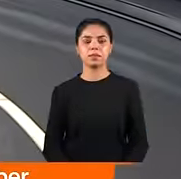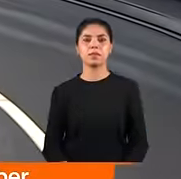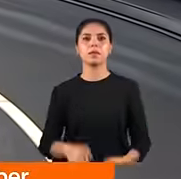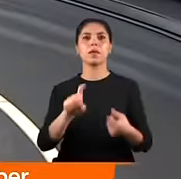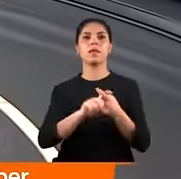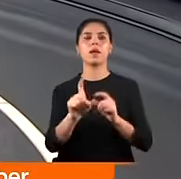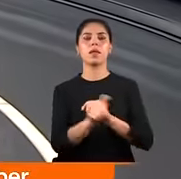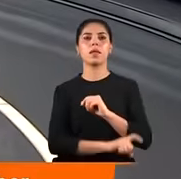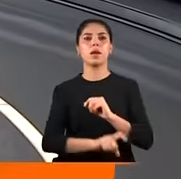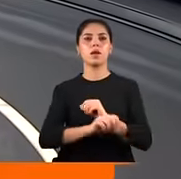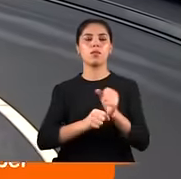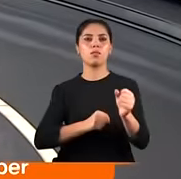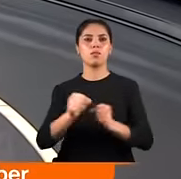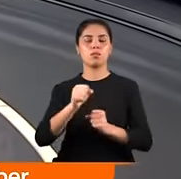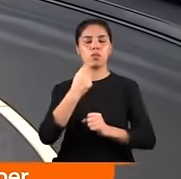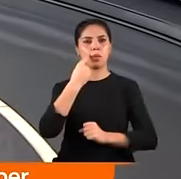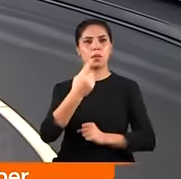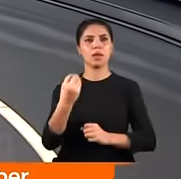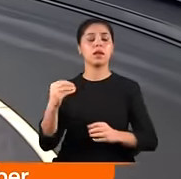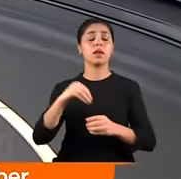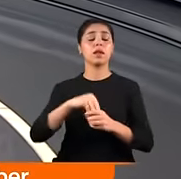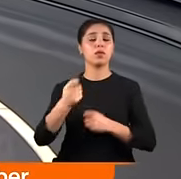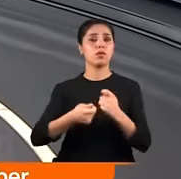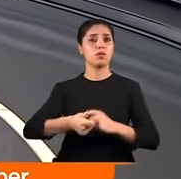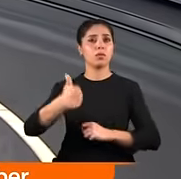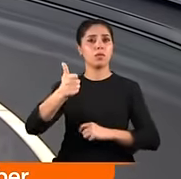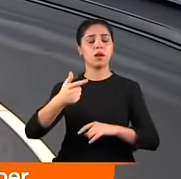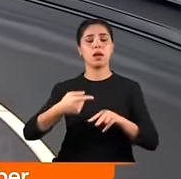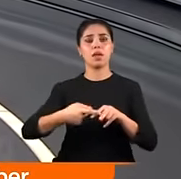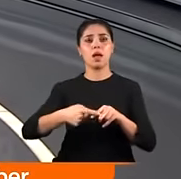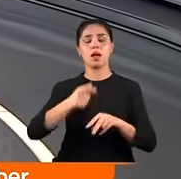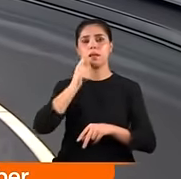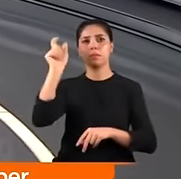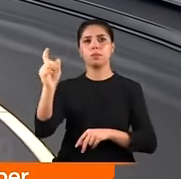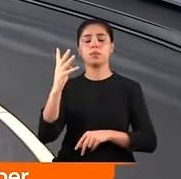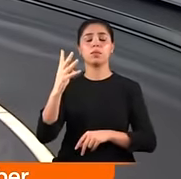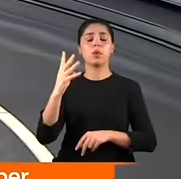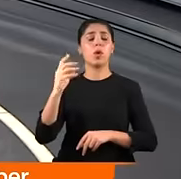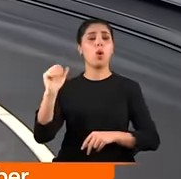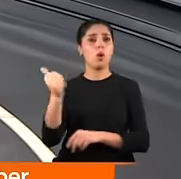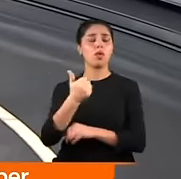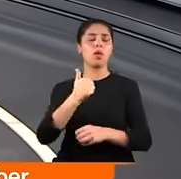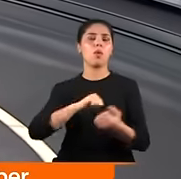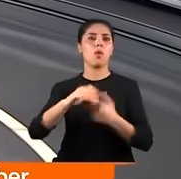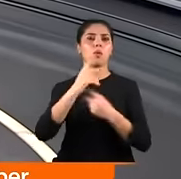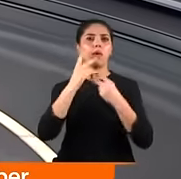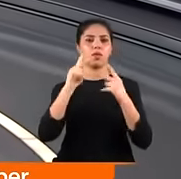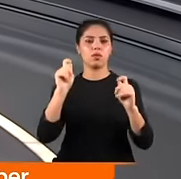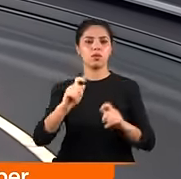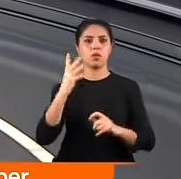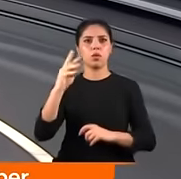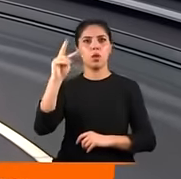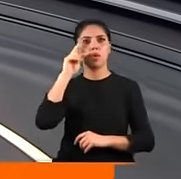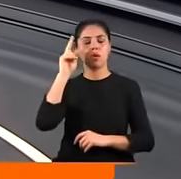Ve Terörle Mücadele İçişleri Bakanı Ali Yerlikaya bugün önemli bir operasyonun haberini duyurdu. 4 Aralık'ta düzenlenen Kahramanlar